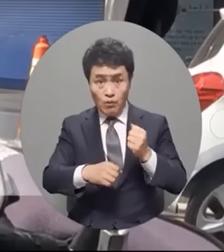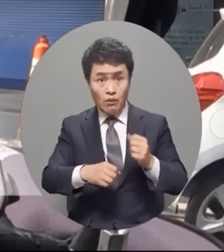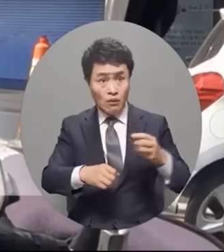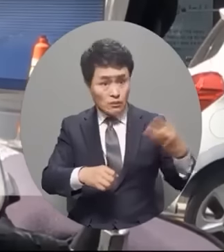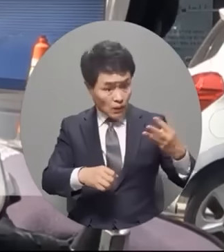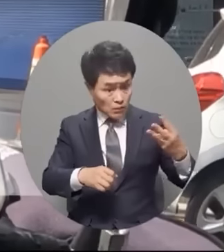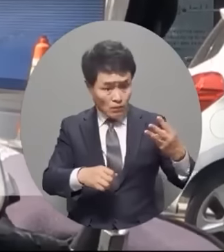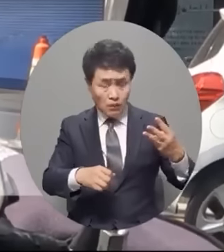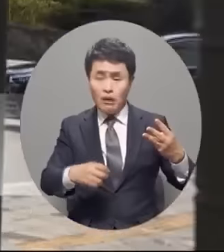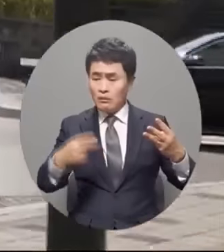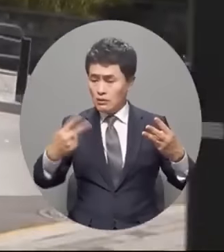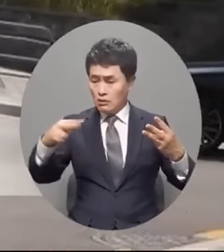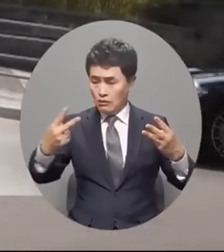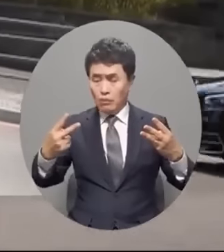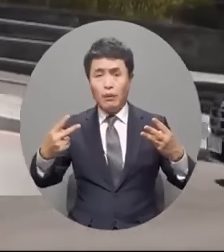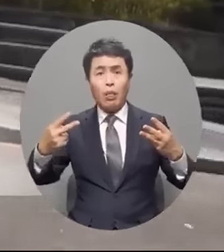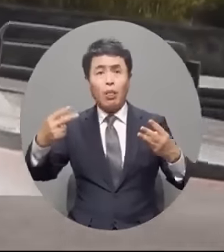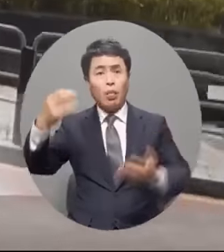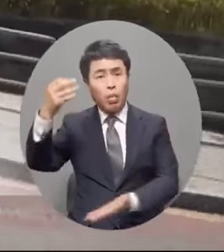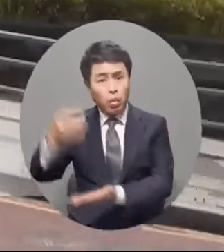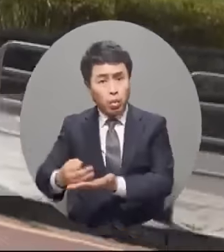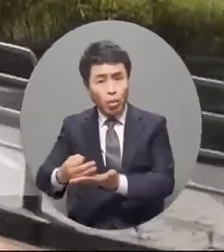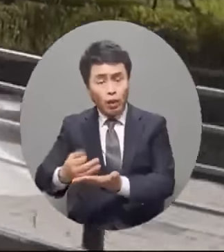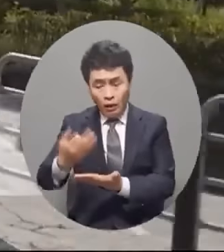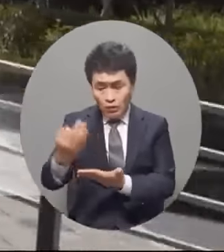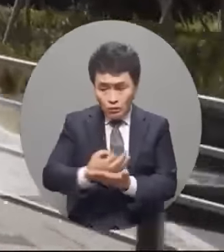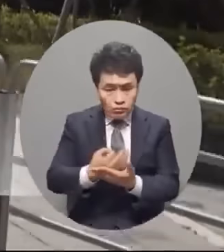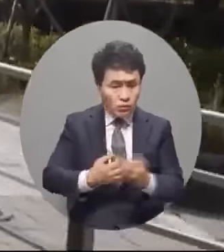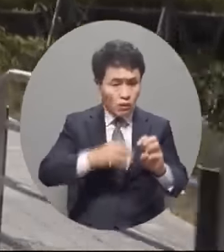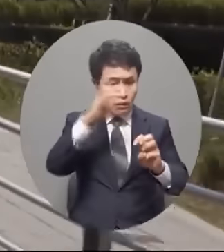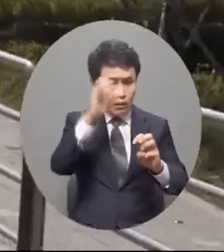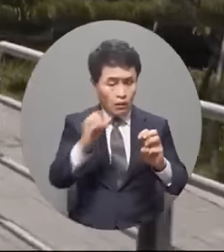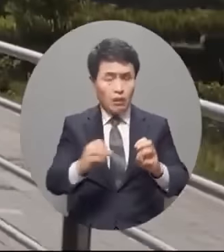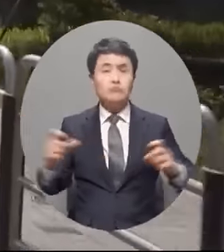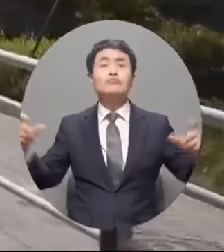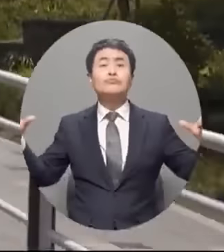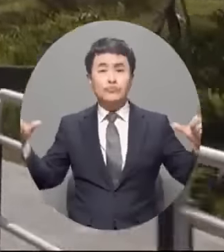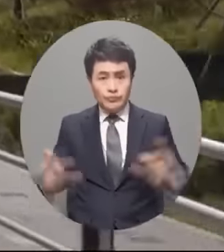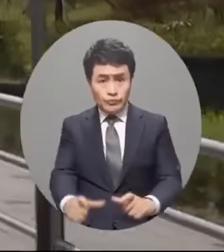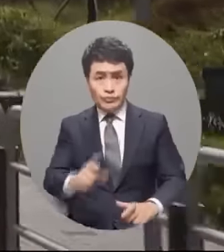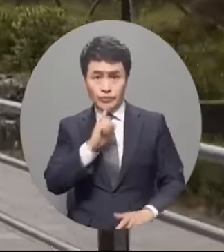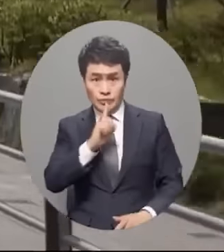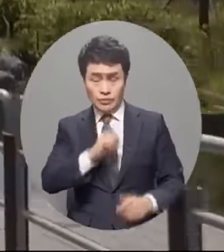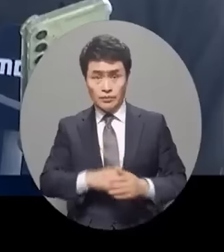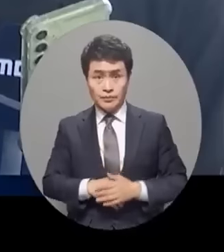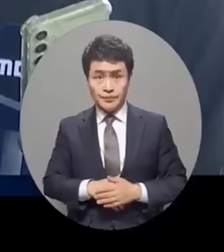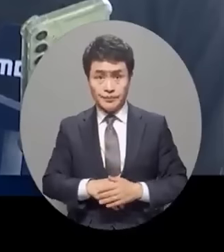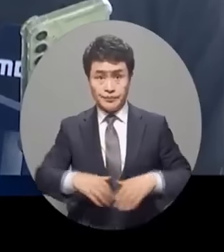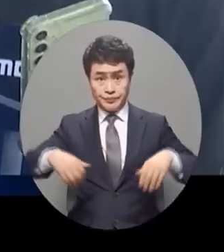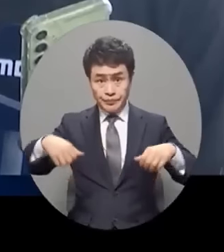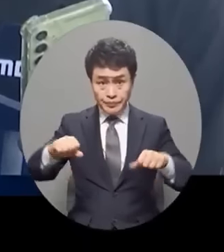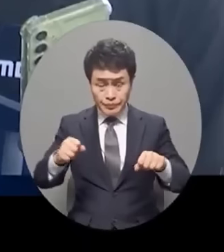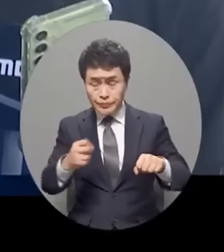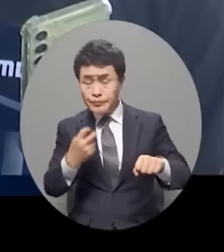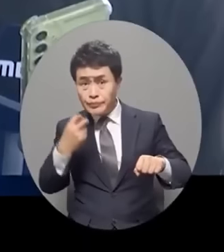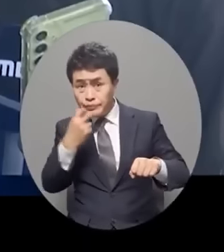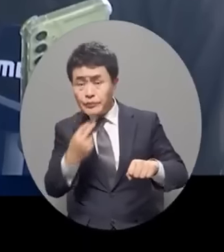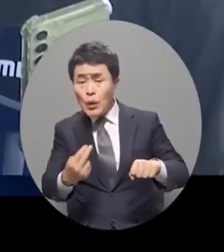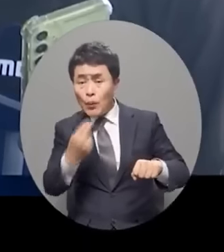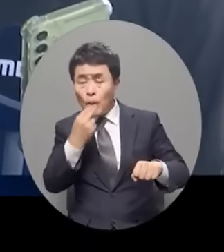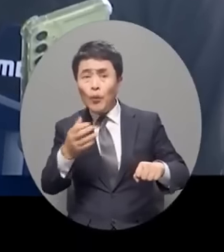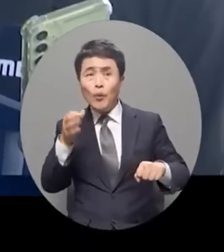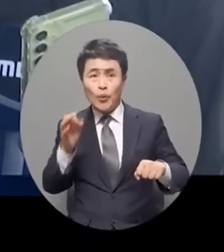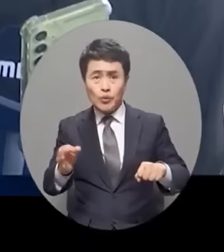3,000원에서 2,200원으로 떨어졌고 수입도 30%가량 줄었다고 합니다. 오토바이 유지 관리, 보험료 이런